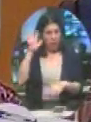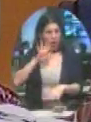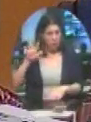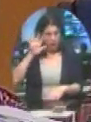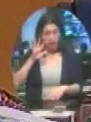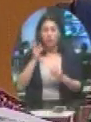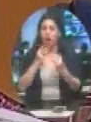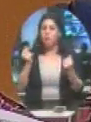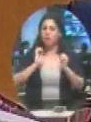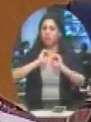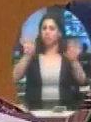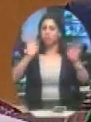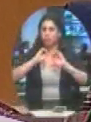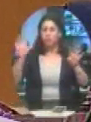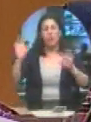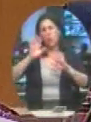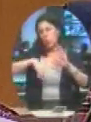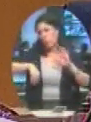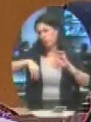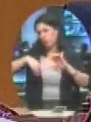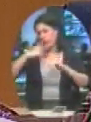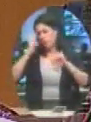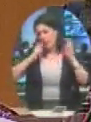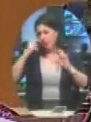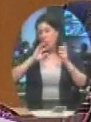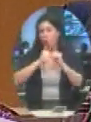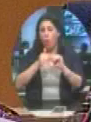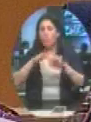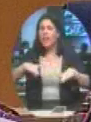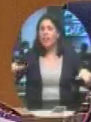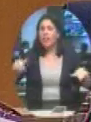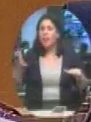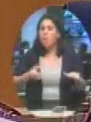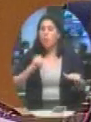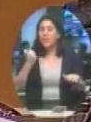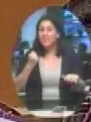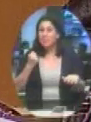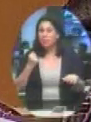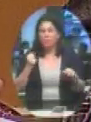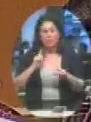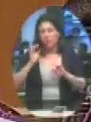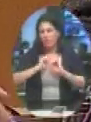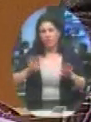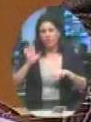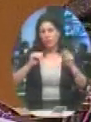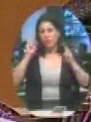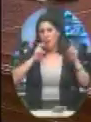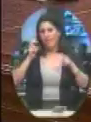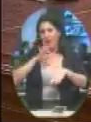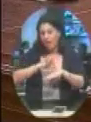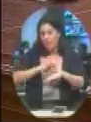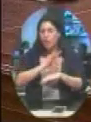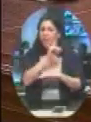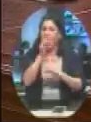החומר יפורסם למעט מידע עלול לחשוף את פרטיהם של ילדים מאומצים, לא יפורסם גם מידע רפואי אלא רק